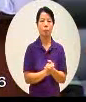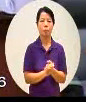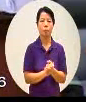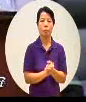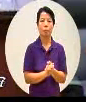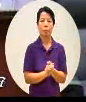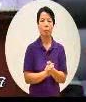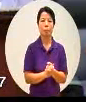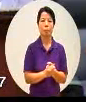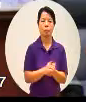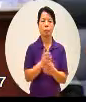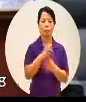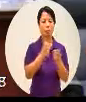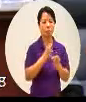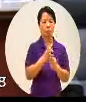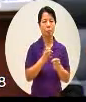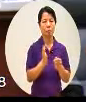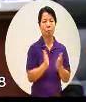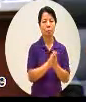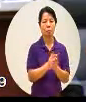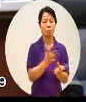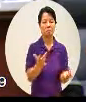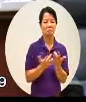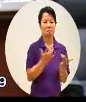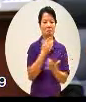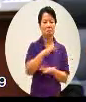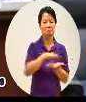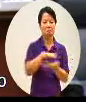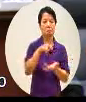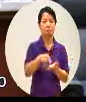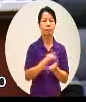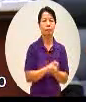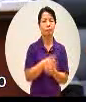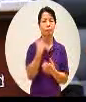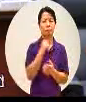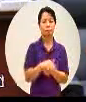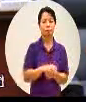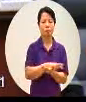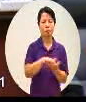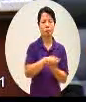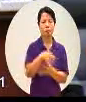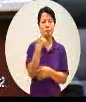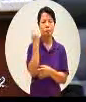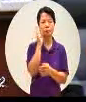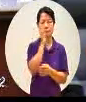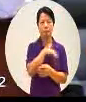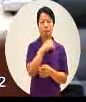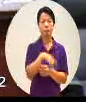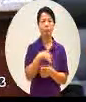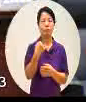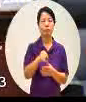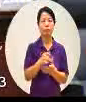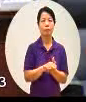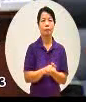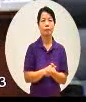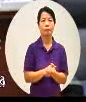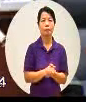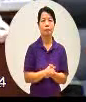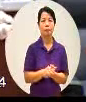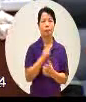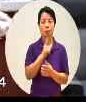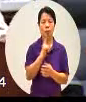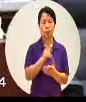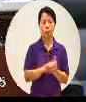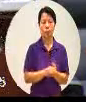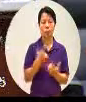哦，啊，迄三十栋啊，杂草丛生，啊，拢污秽不堪， 所以我讲吼，咱